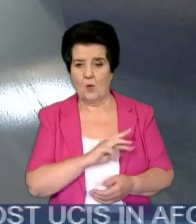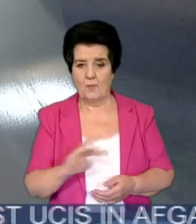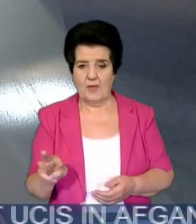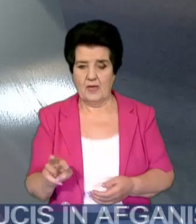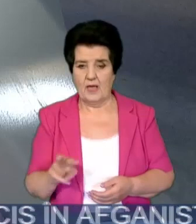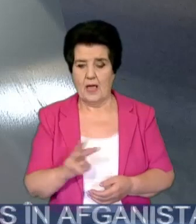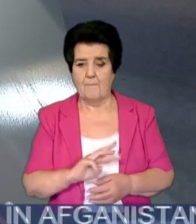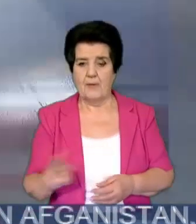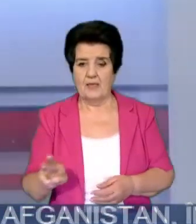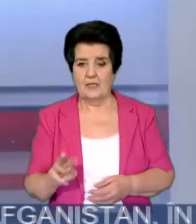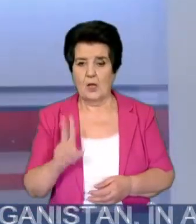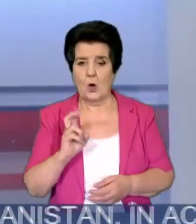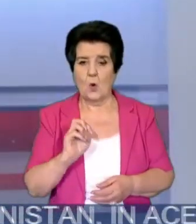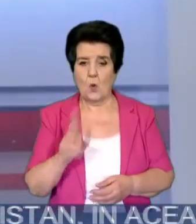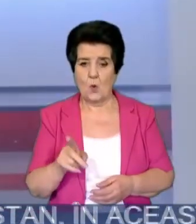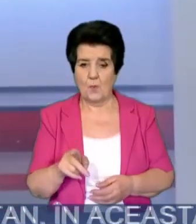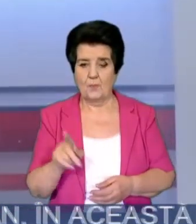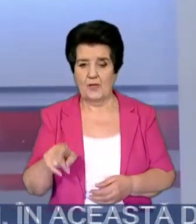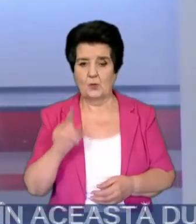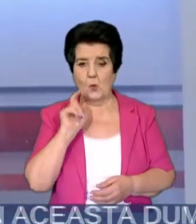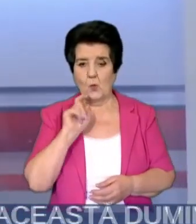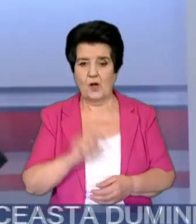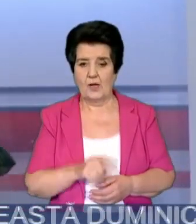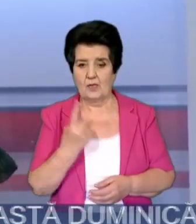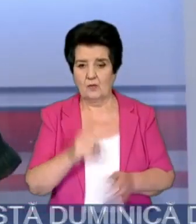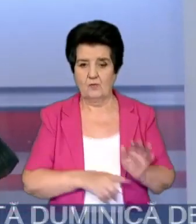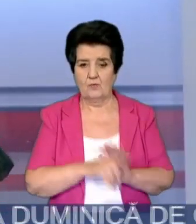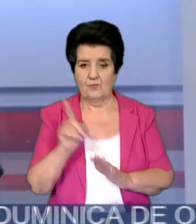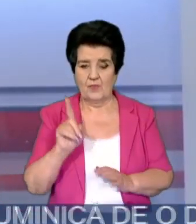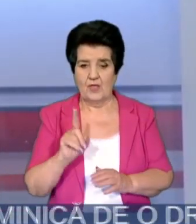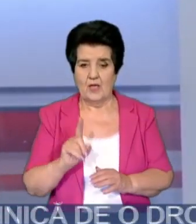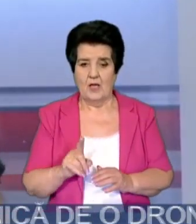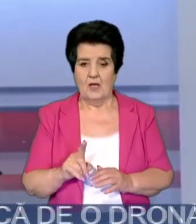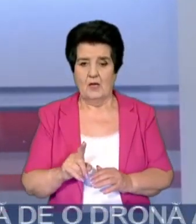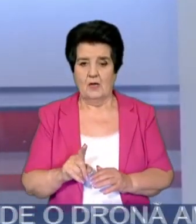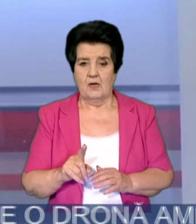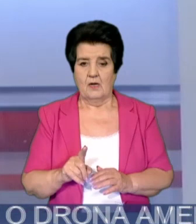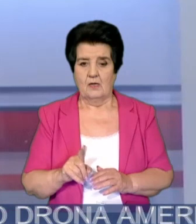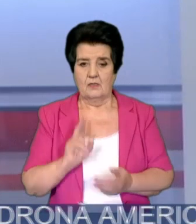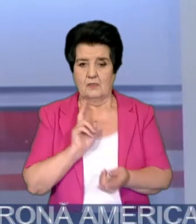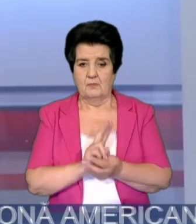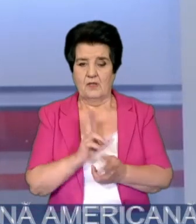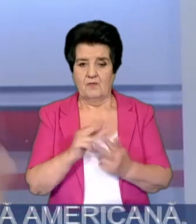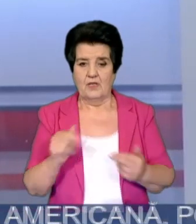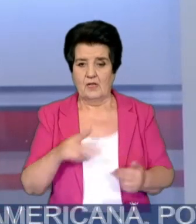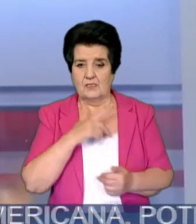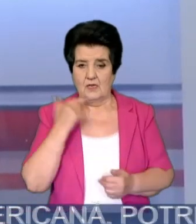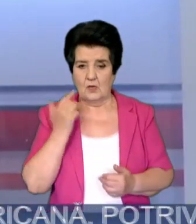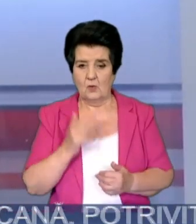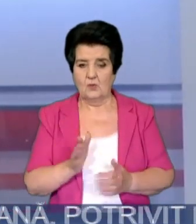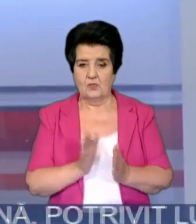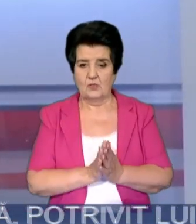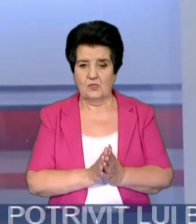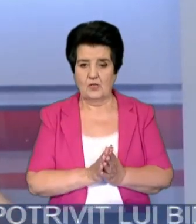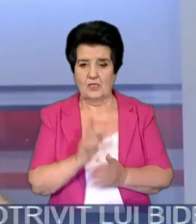Ucraina. Cedând sau făcând un pas în întâmpinarea Federației Rusă și a cerinței